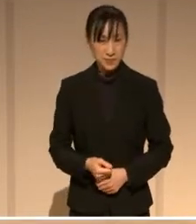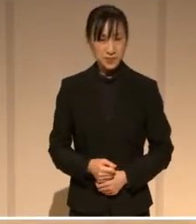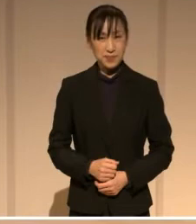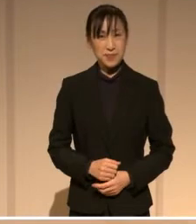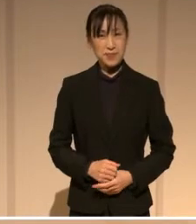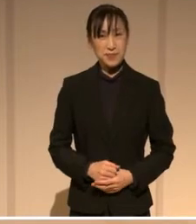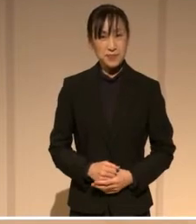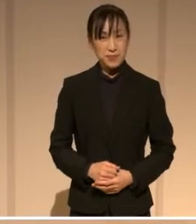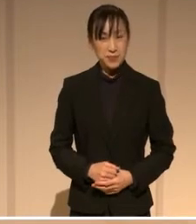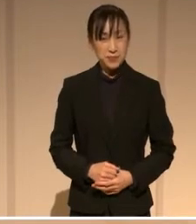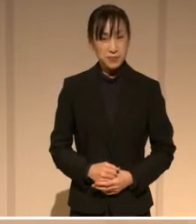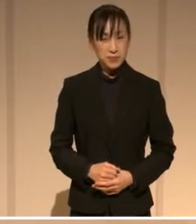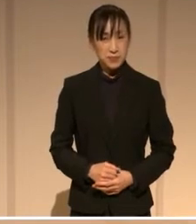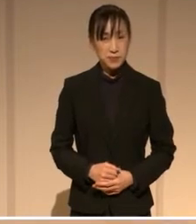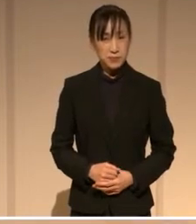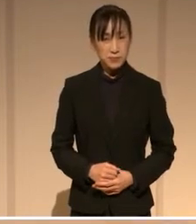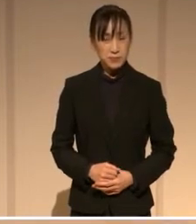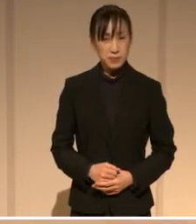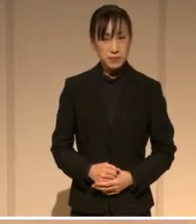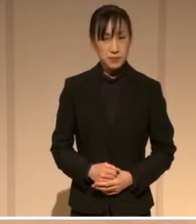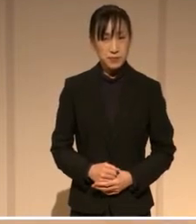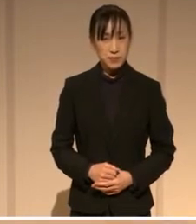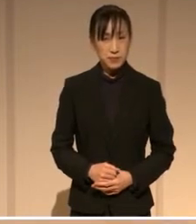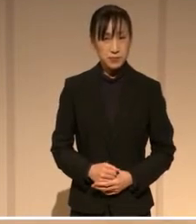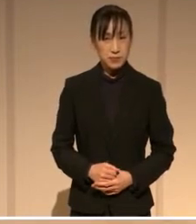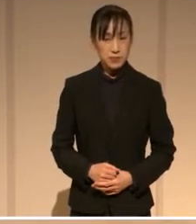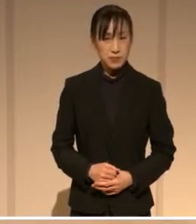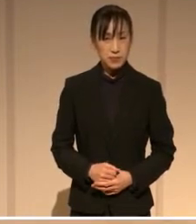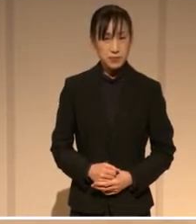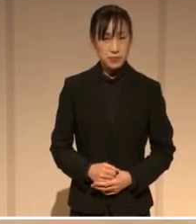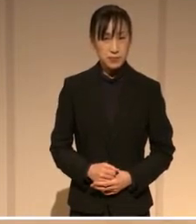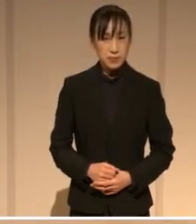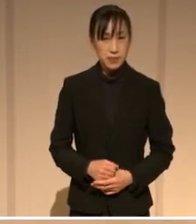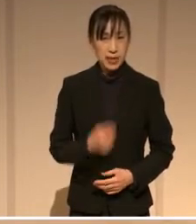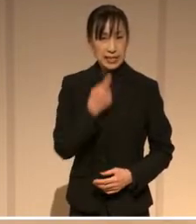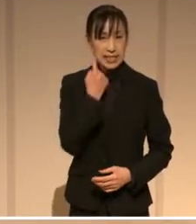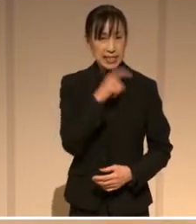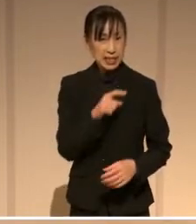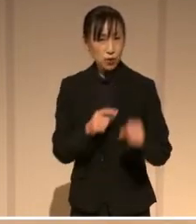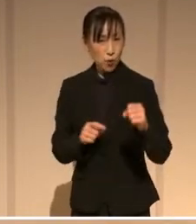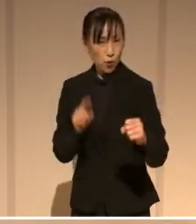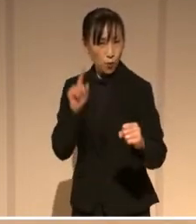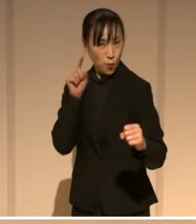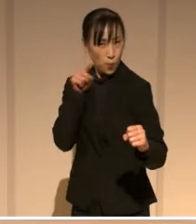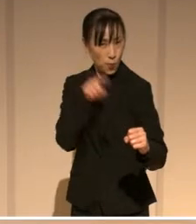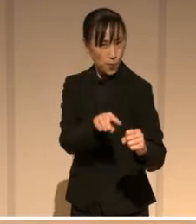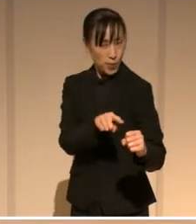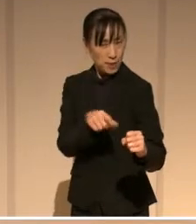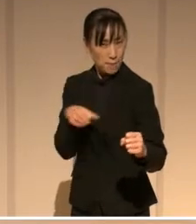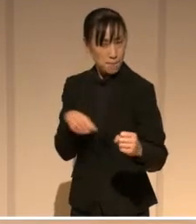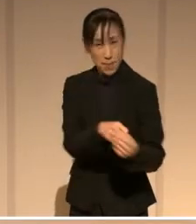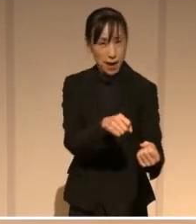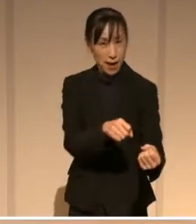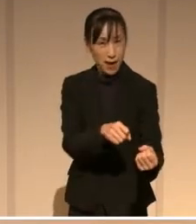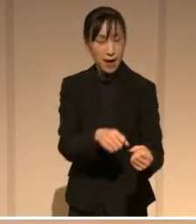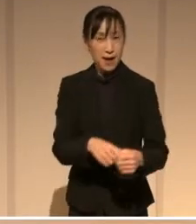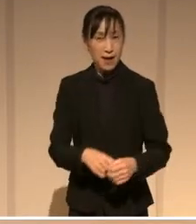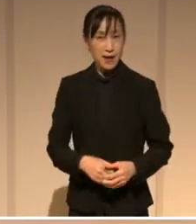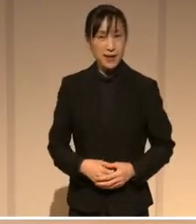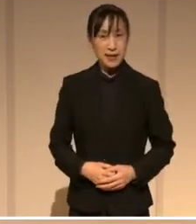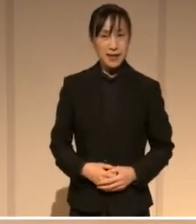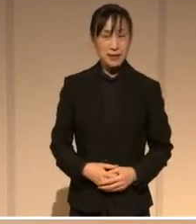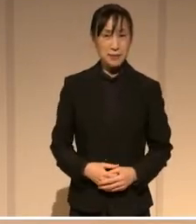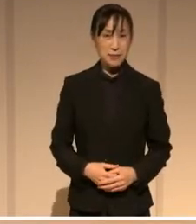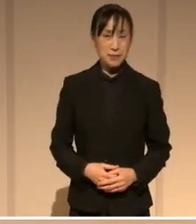ねまじお偉いよガチでいきますよ察しろに当てるのを狙ってですねます入っ